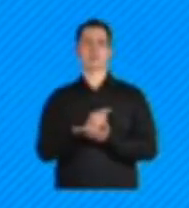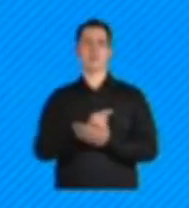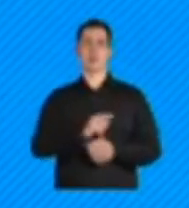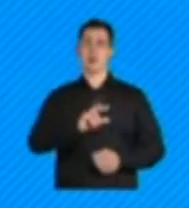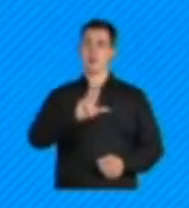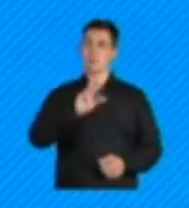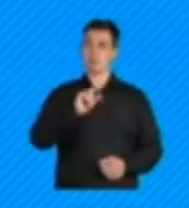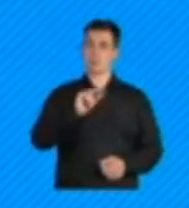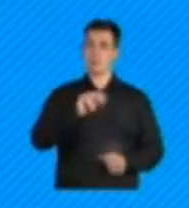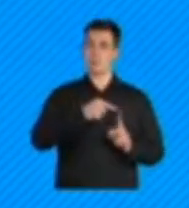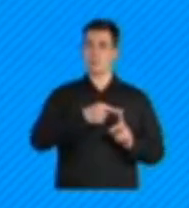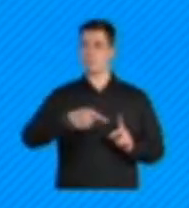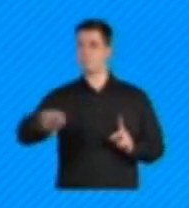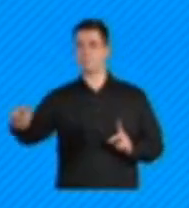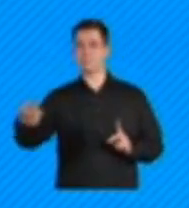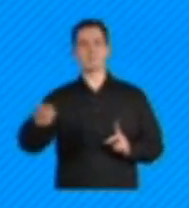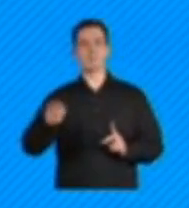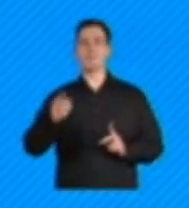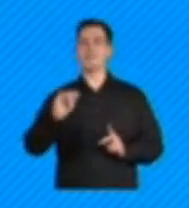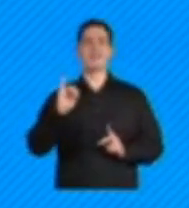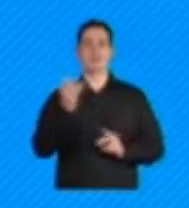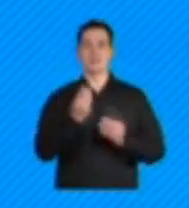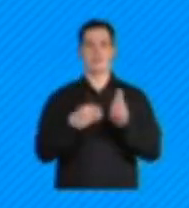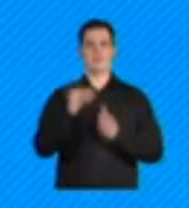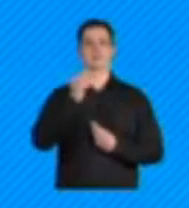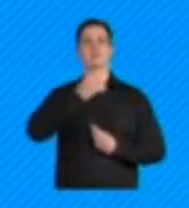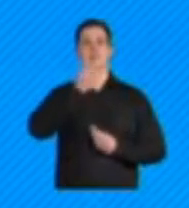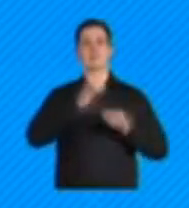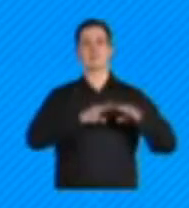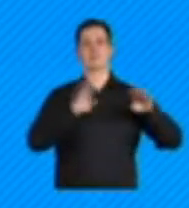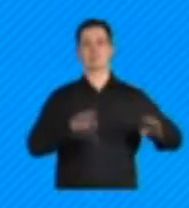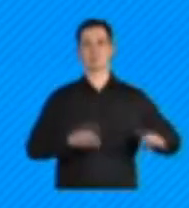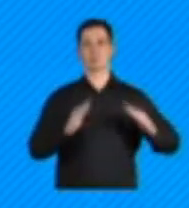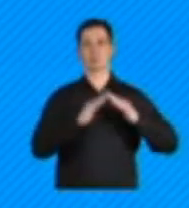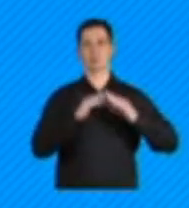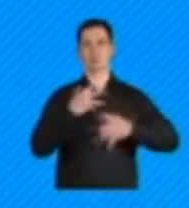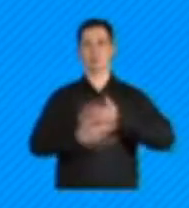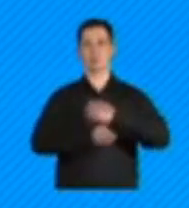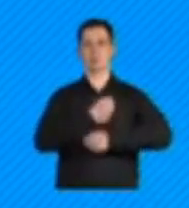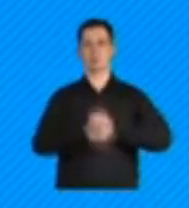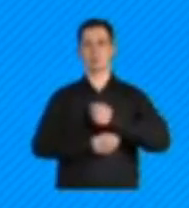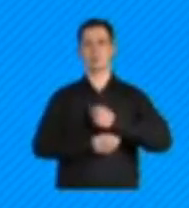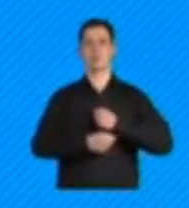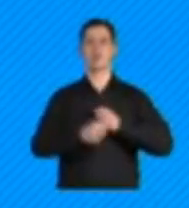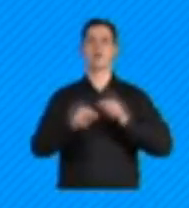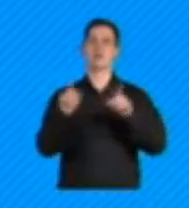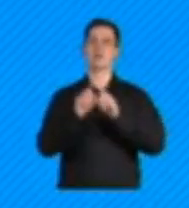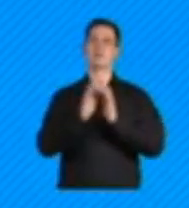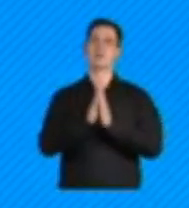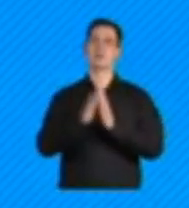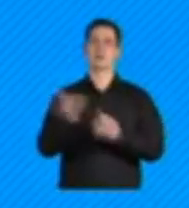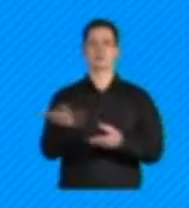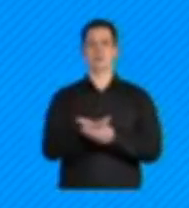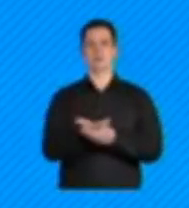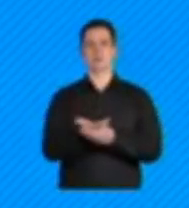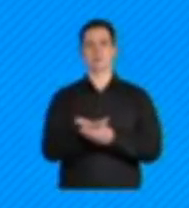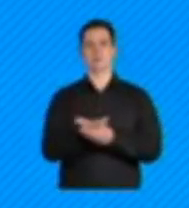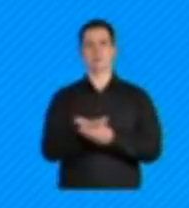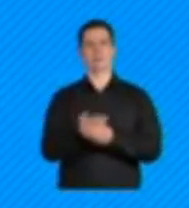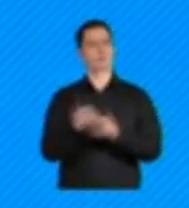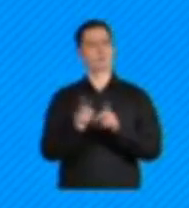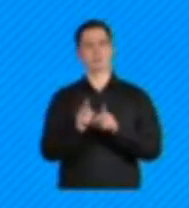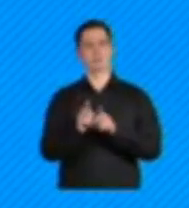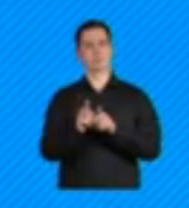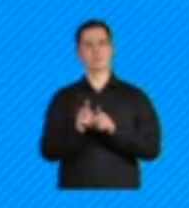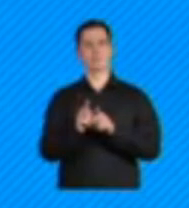poniedziałku jak największa liczba osób na pracy zdalnej. Podobnie mój apel do przedsiębiorców, do pracodawców,